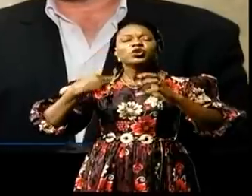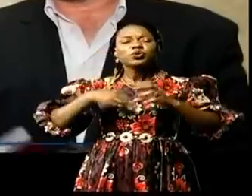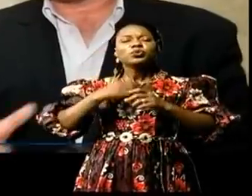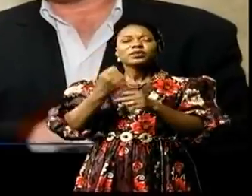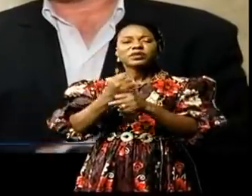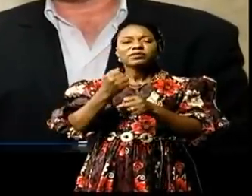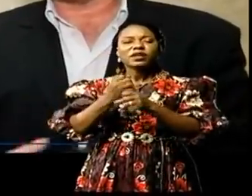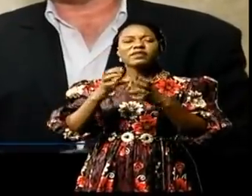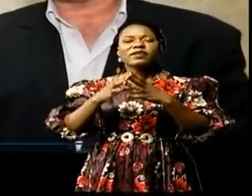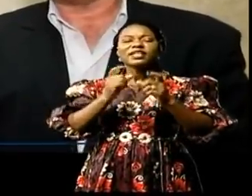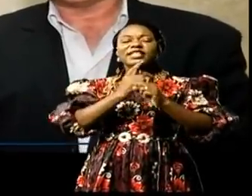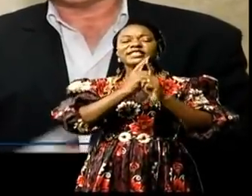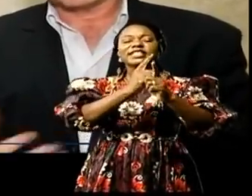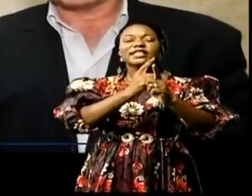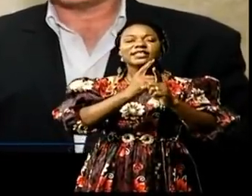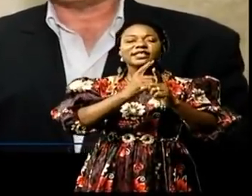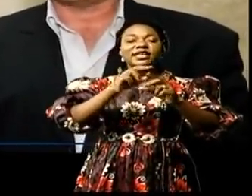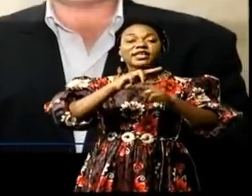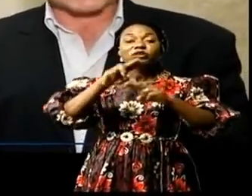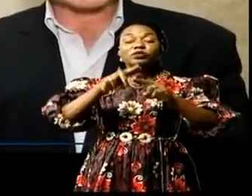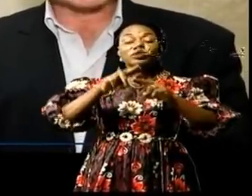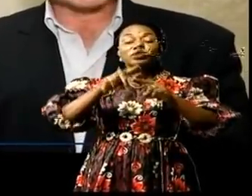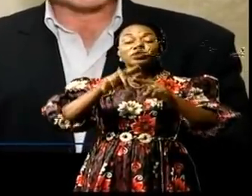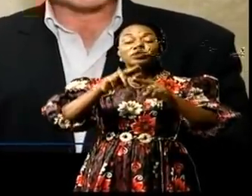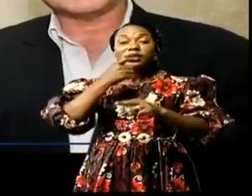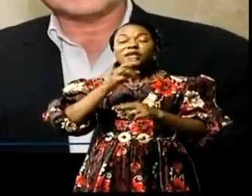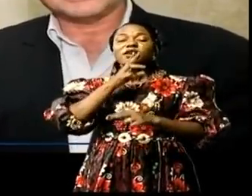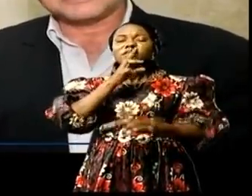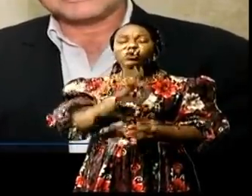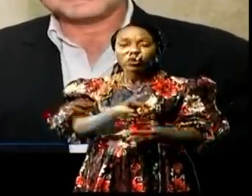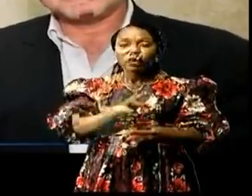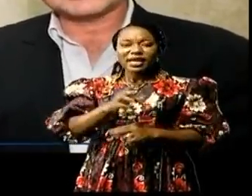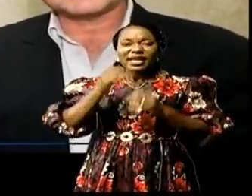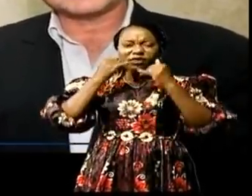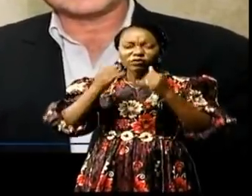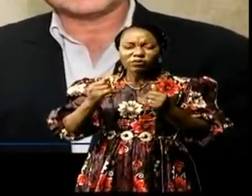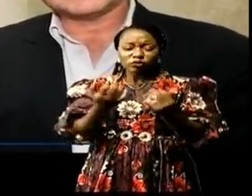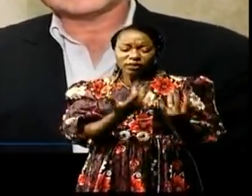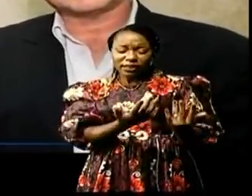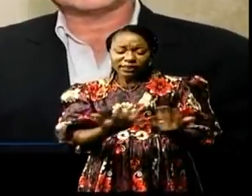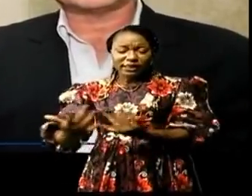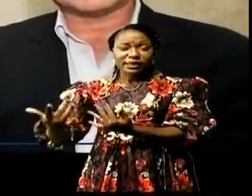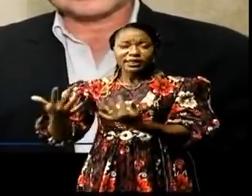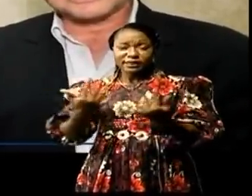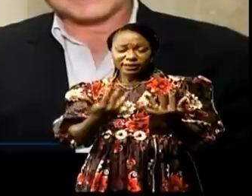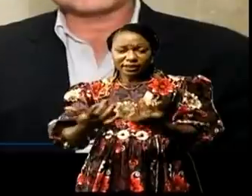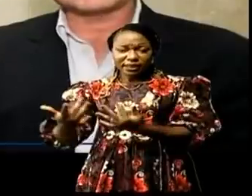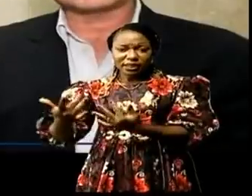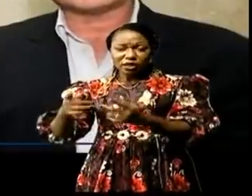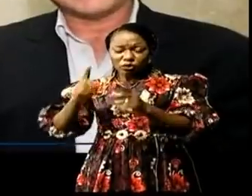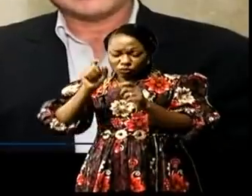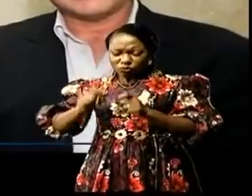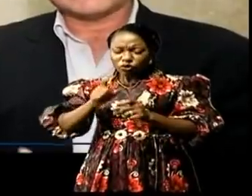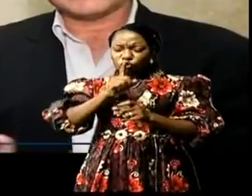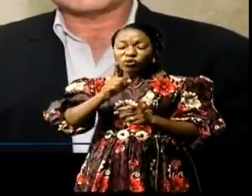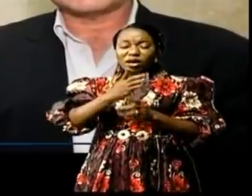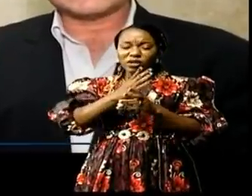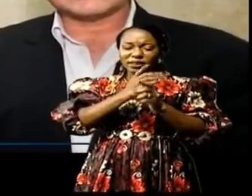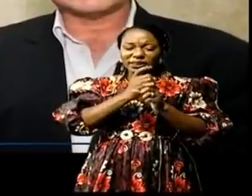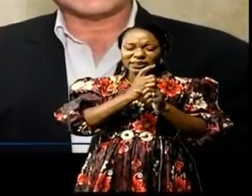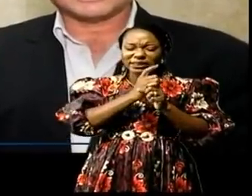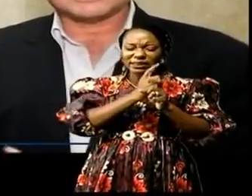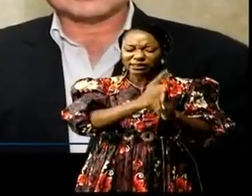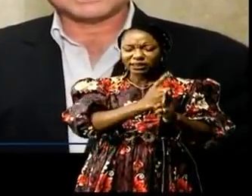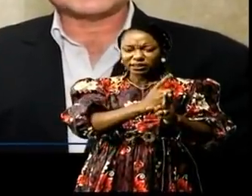la sécurité nationale juste pour mettre sûr que les informations d'Internet sont très, très sécurisées et que personne ne